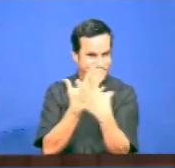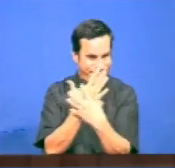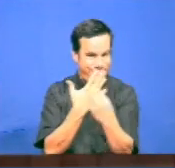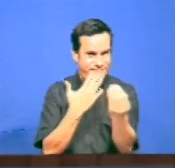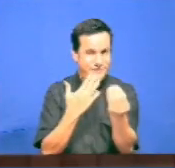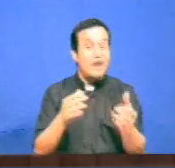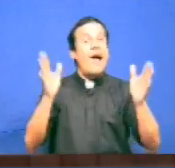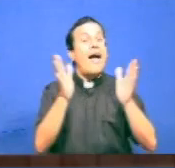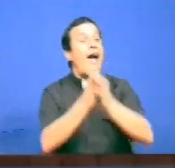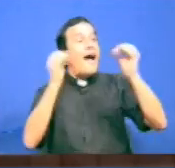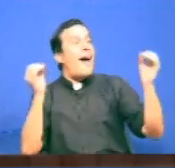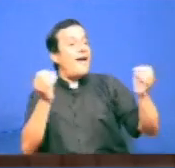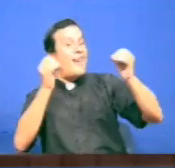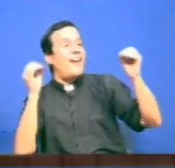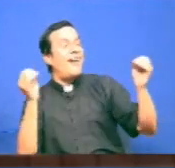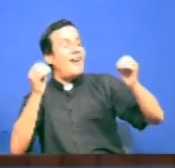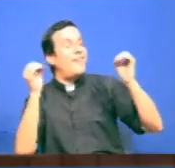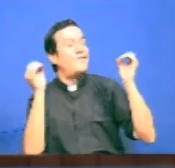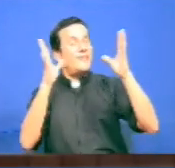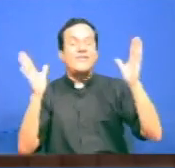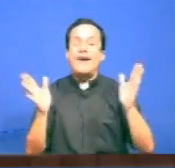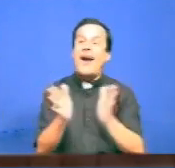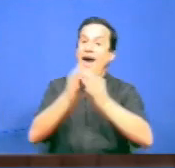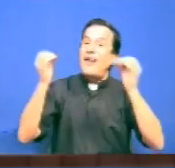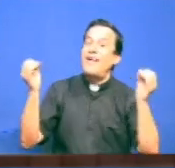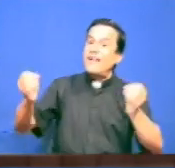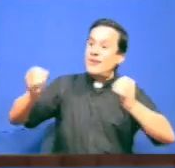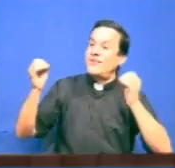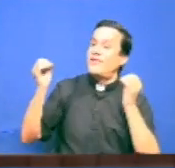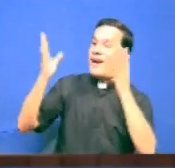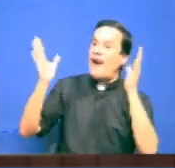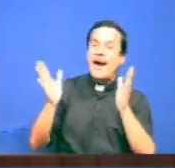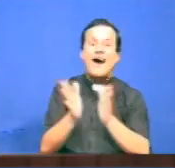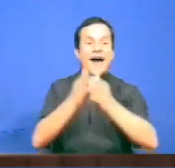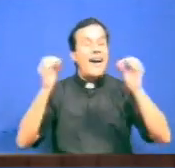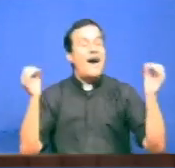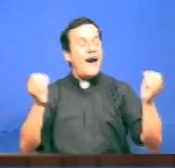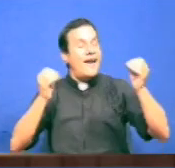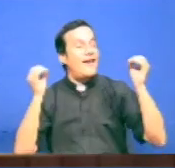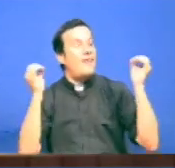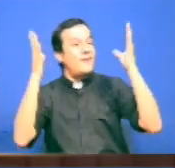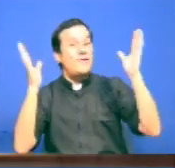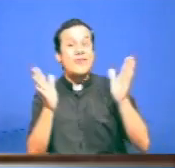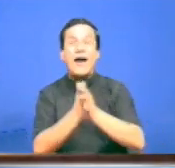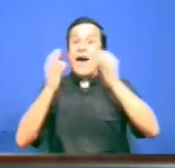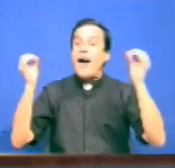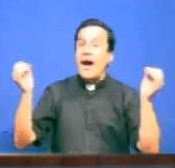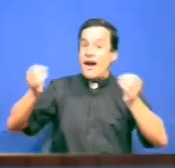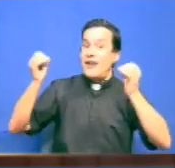Aleluya. Oh, aleluya. Aleluya. Oh, aleluya.